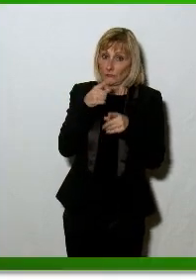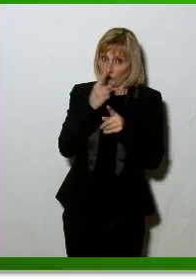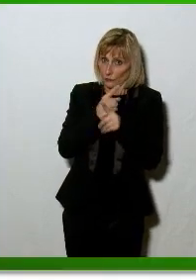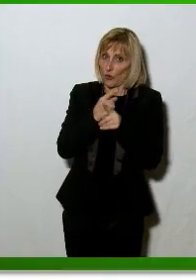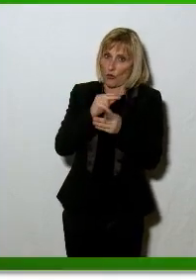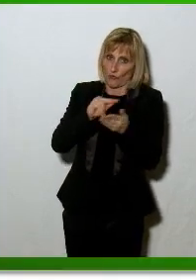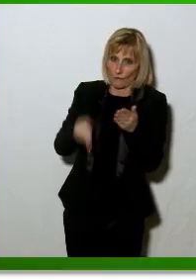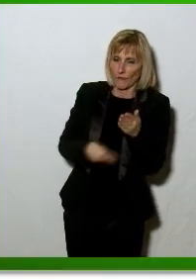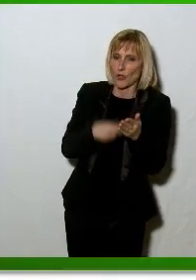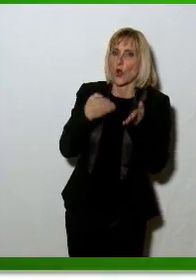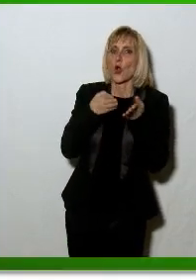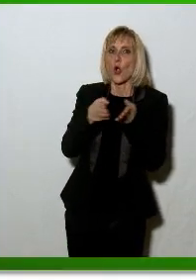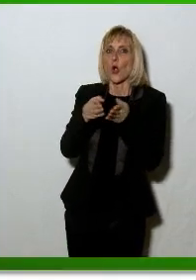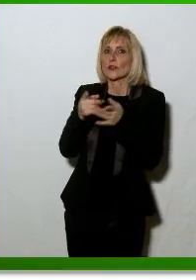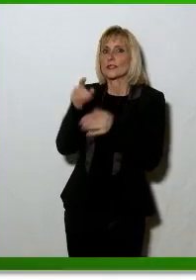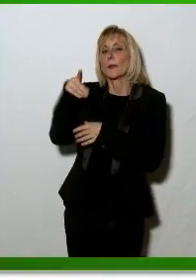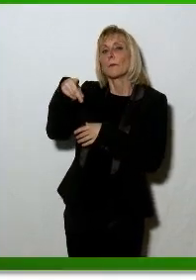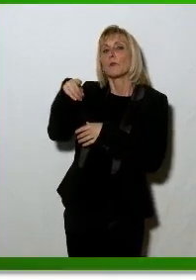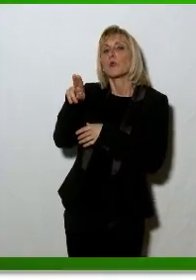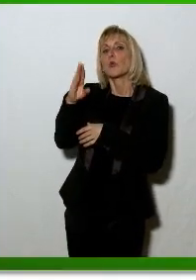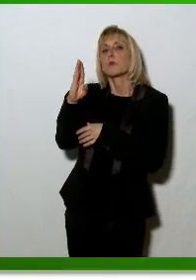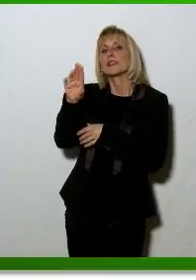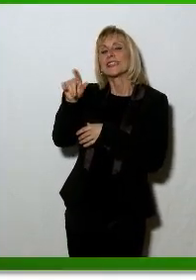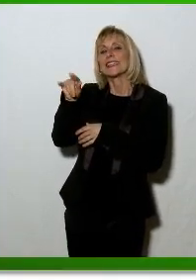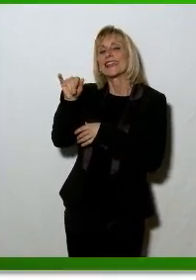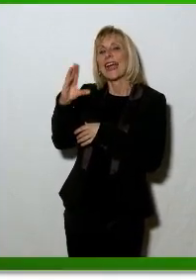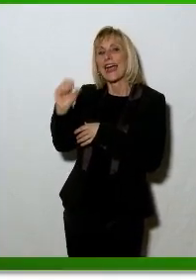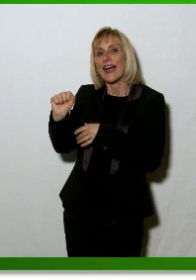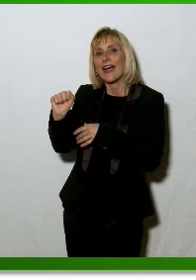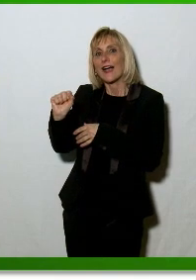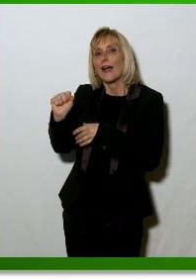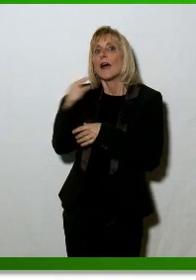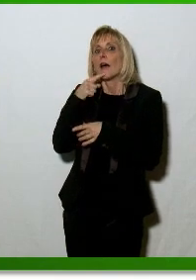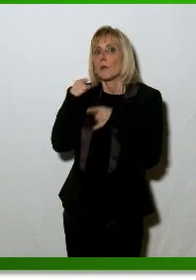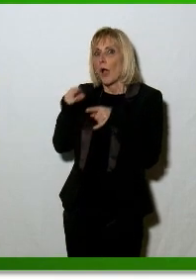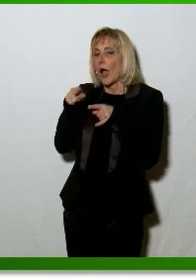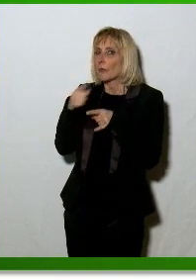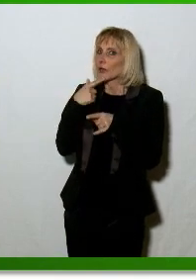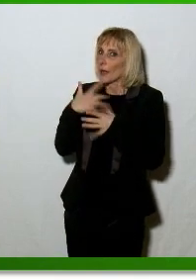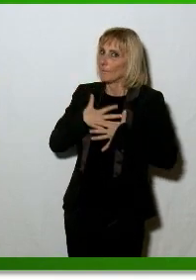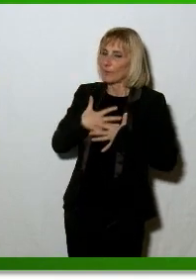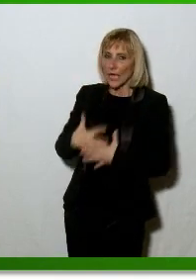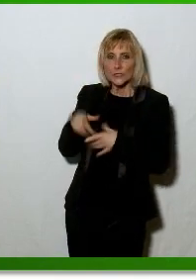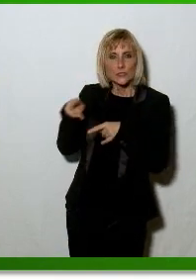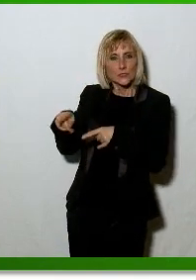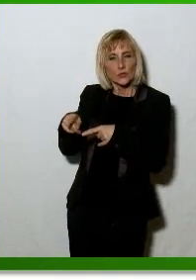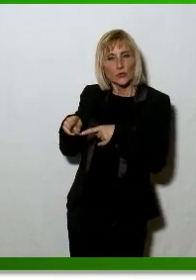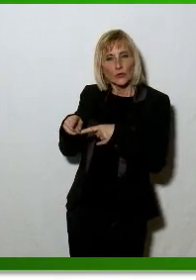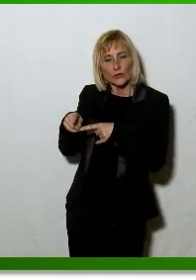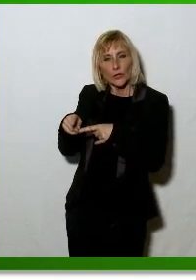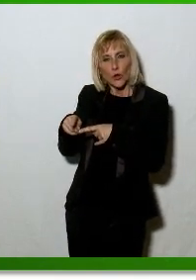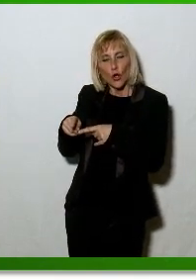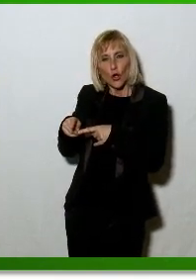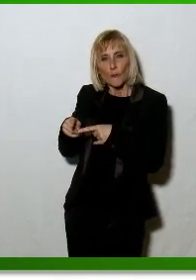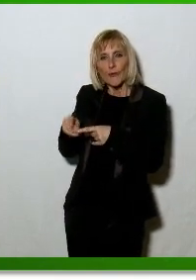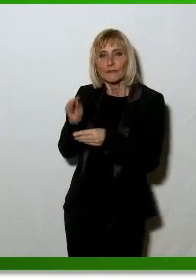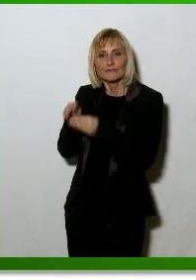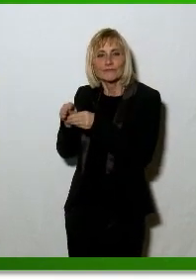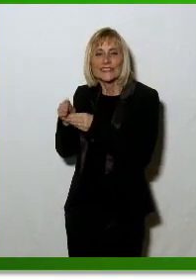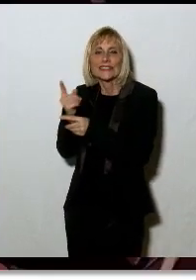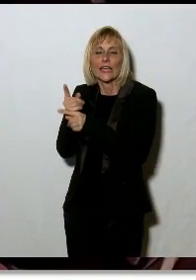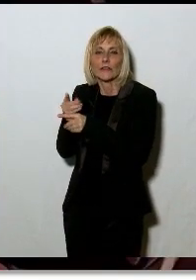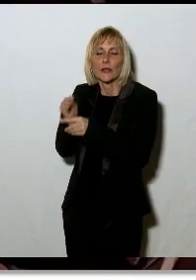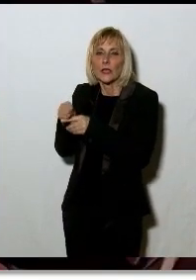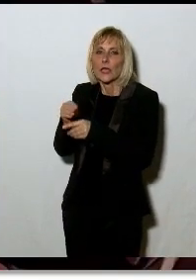iscrivervi ai corsi di pubblica e provare ad accedere al forsam perché vedete la passione da sola non basta ci sono